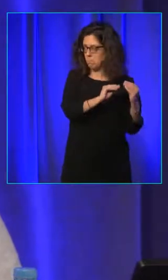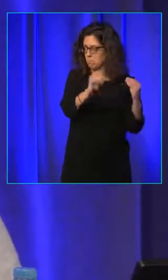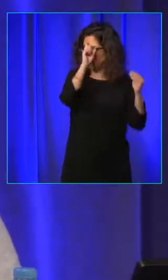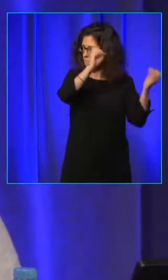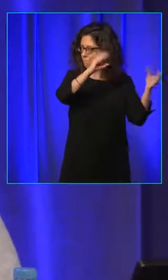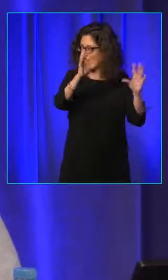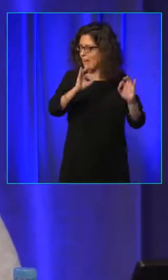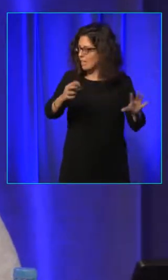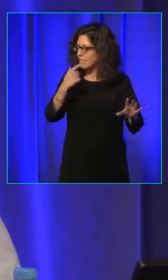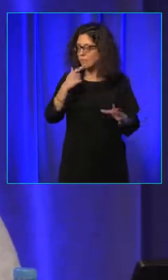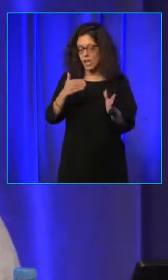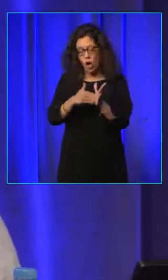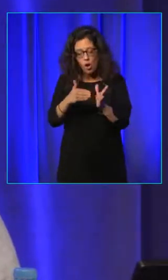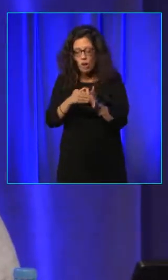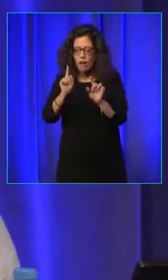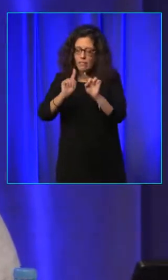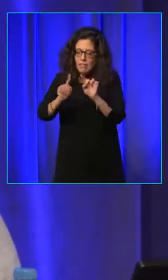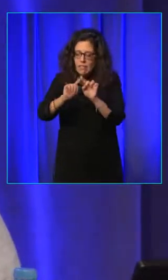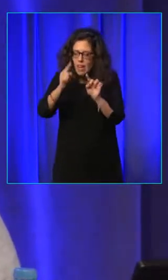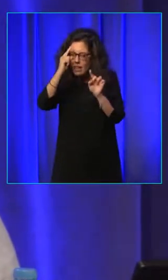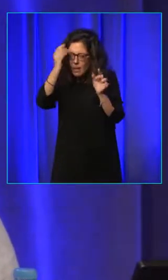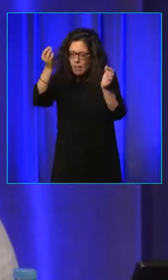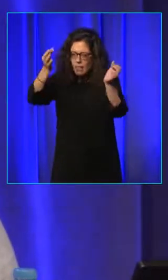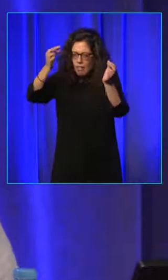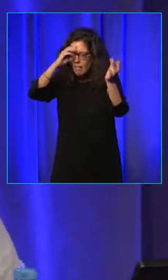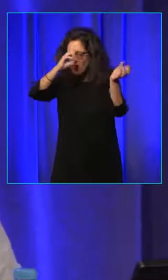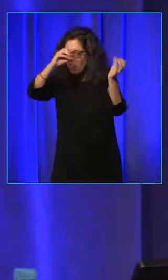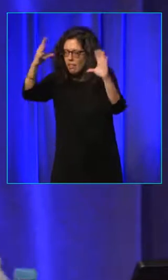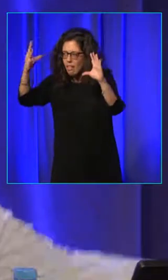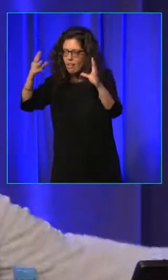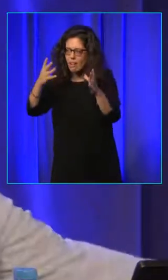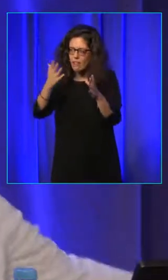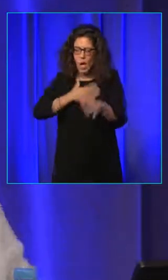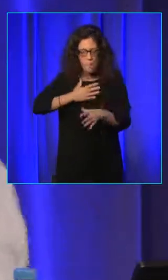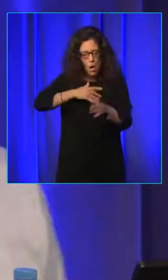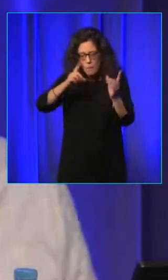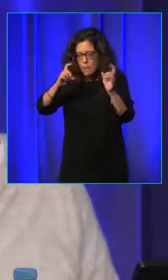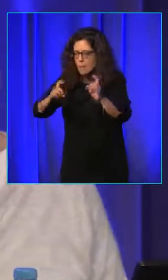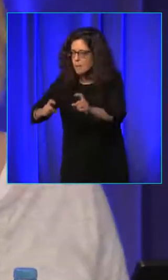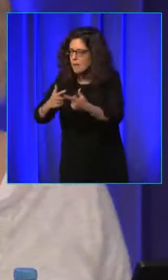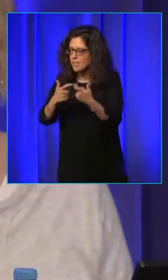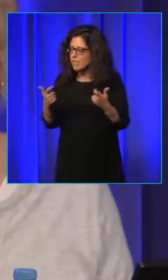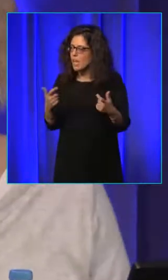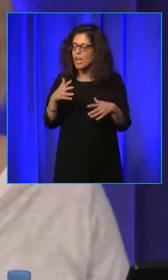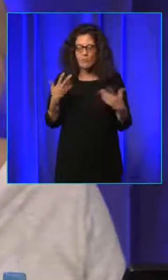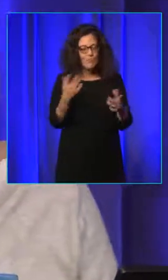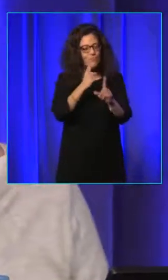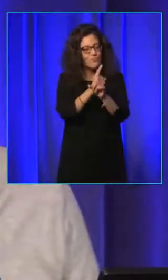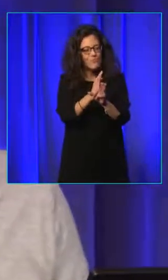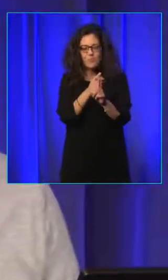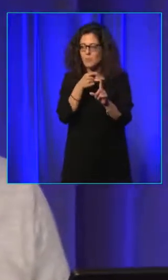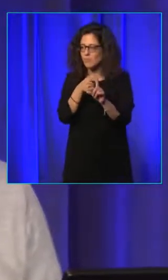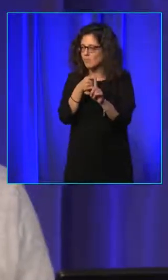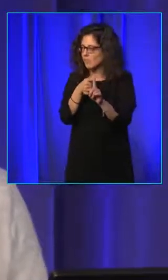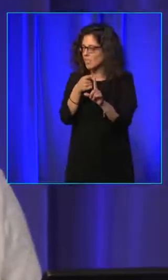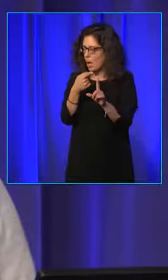de la peur, sur les submodalités. Et comme je la vois quand je fais l'entretien de début, elle me dit, moi, j'imagine